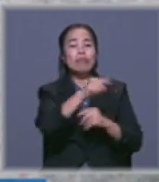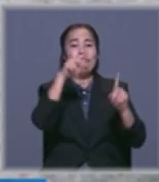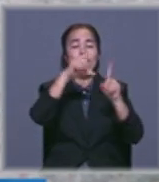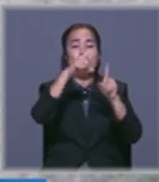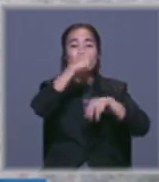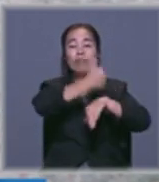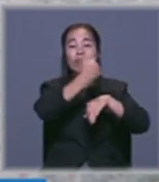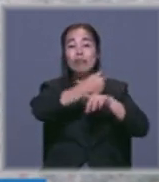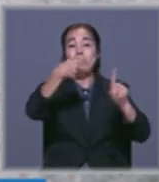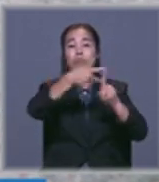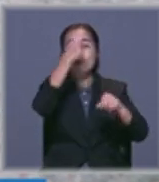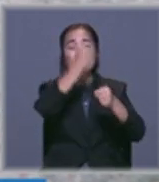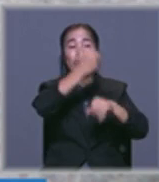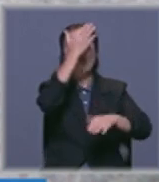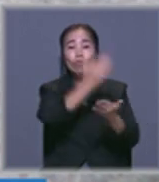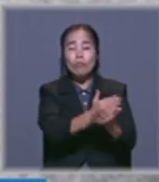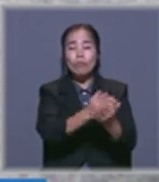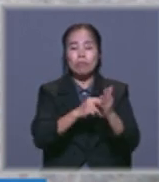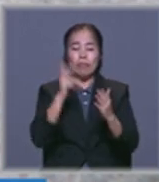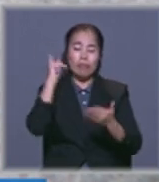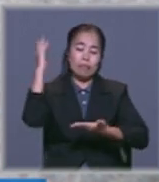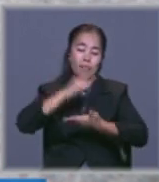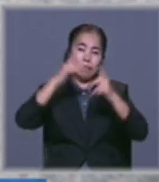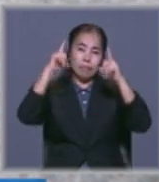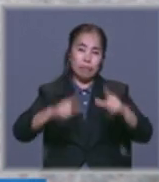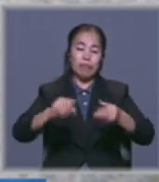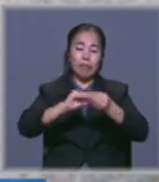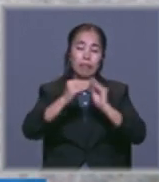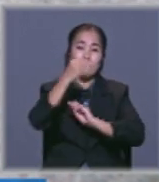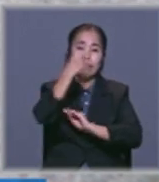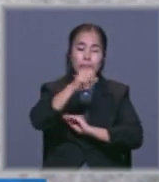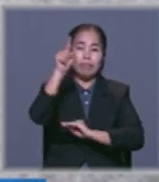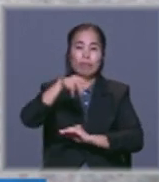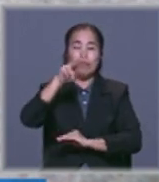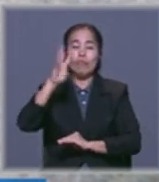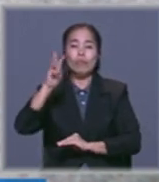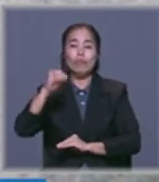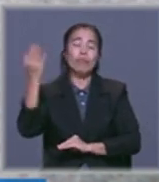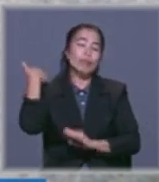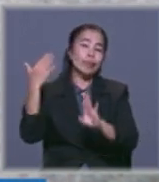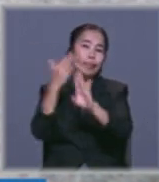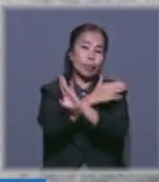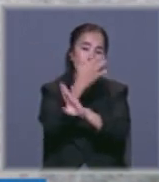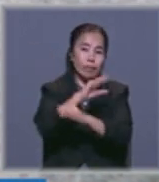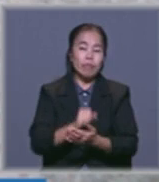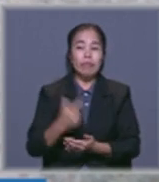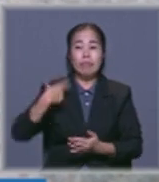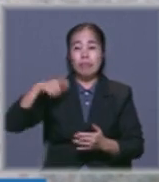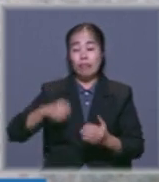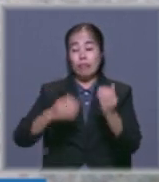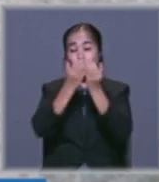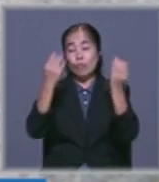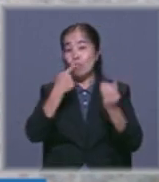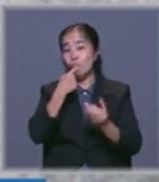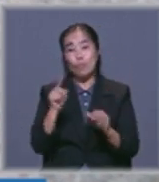าที่นั้นเนี่ยมันปรากฏอยู่ในข่าวสำนักงานเลขที่10/2562ฉบับก่อนหน้านั้นศาลรัฐธรรมนูญไม่ได้พูดถึงเลย